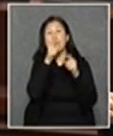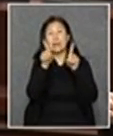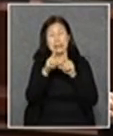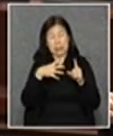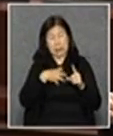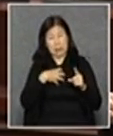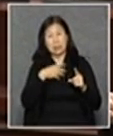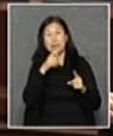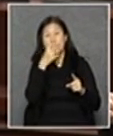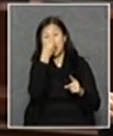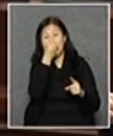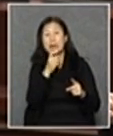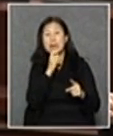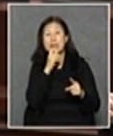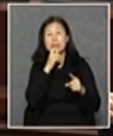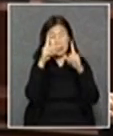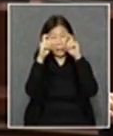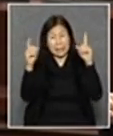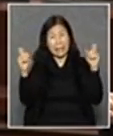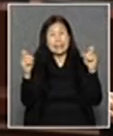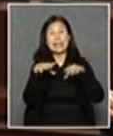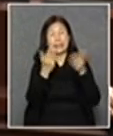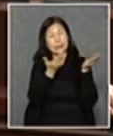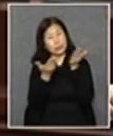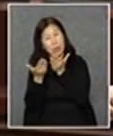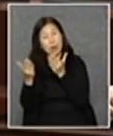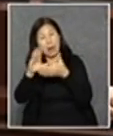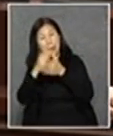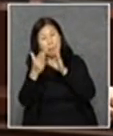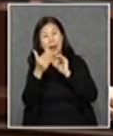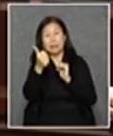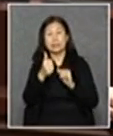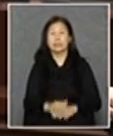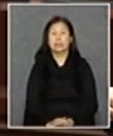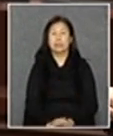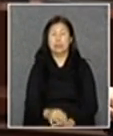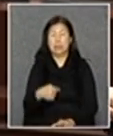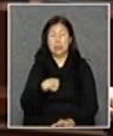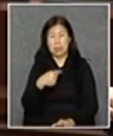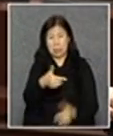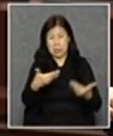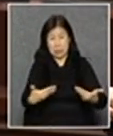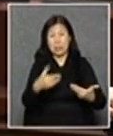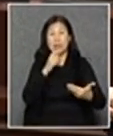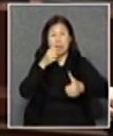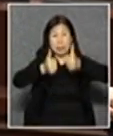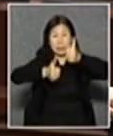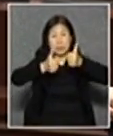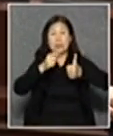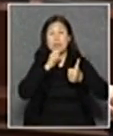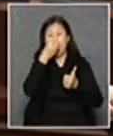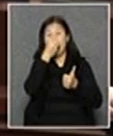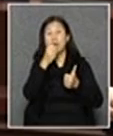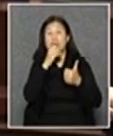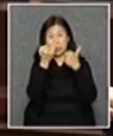到香港的城市魅力和好客的文化。與此同時，借助本次的賽事，向香港的